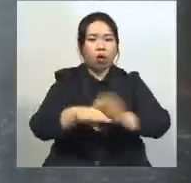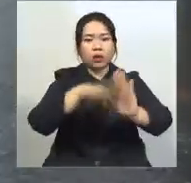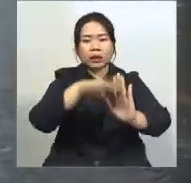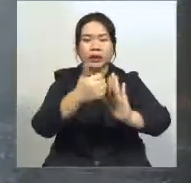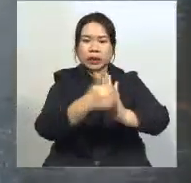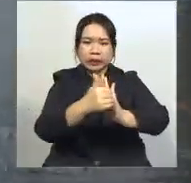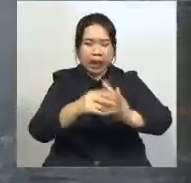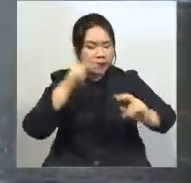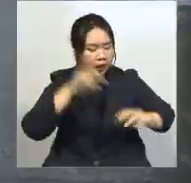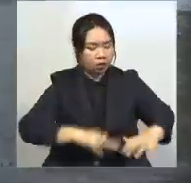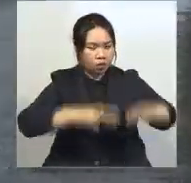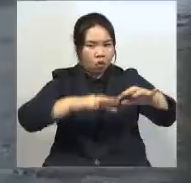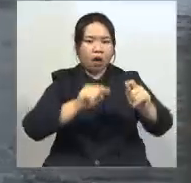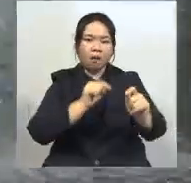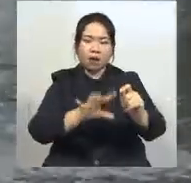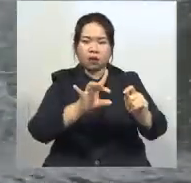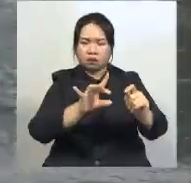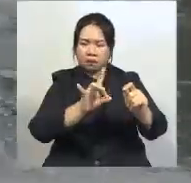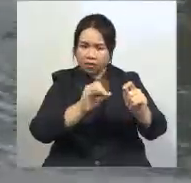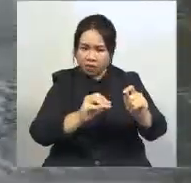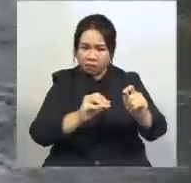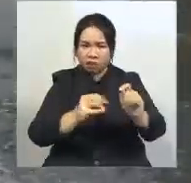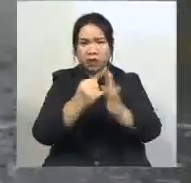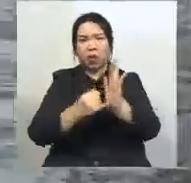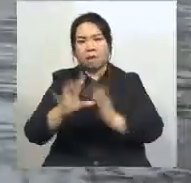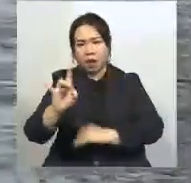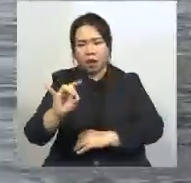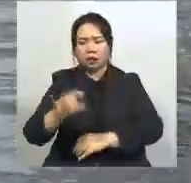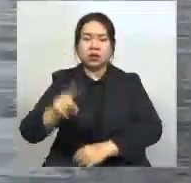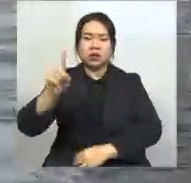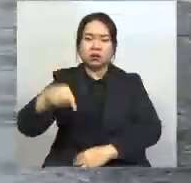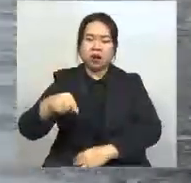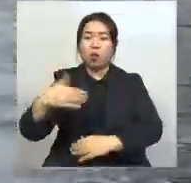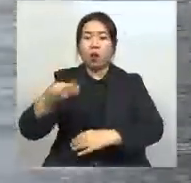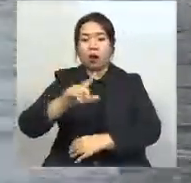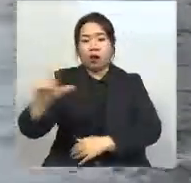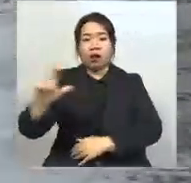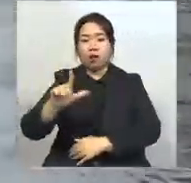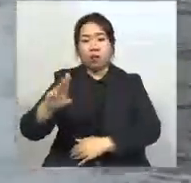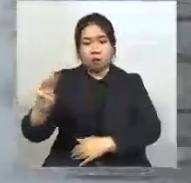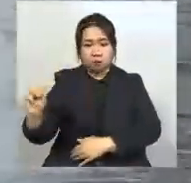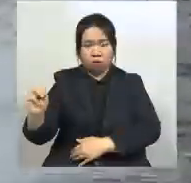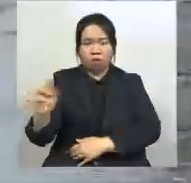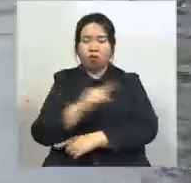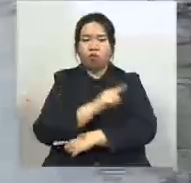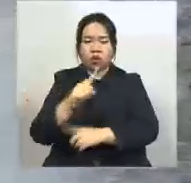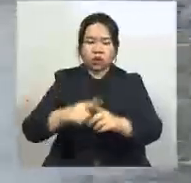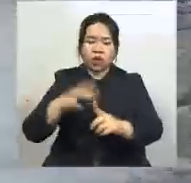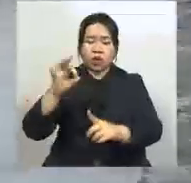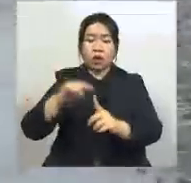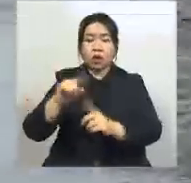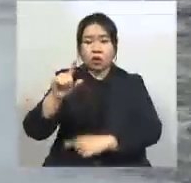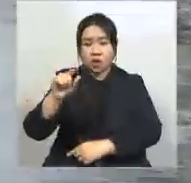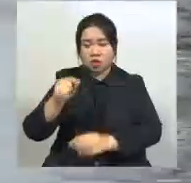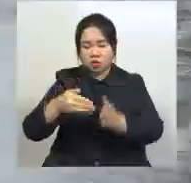นนี้มีอยู่80อำเภอ8จังหวัดนะครับมีน้ำประมาณ 1,600 ล้านลูกบาศก์เมตรโดยตั้งแต่วันที่20กันยายนนี้นะ